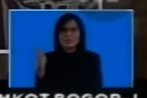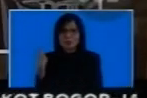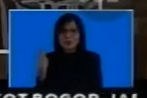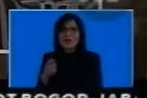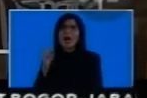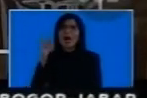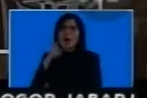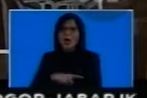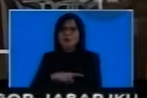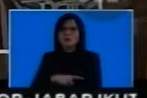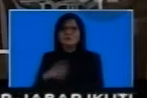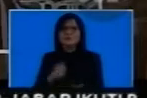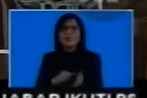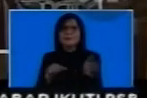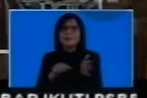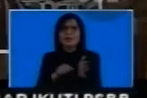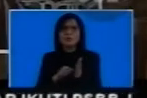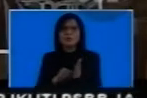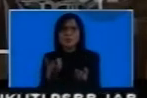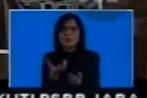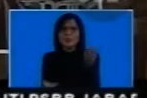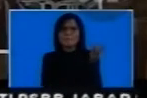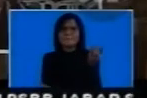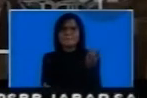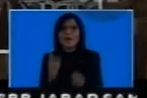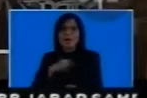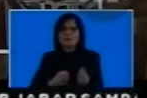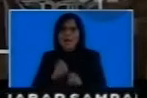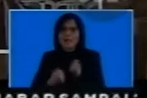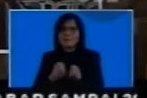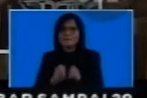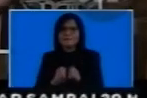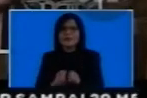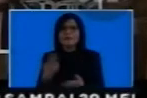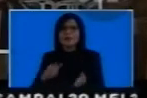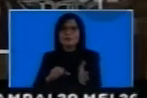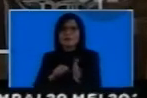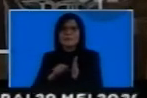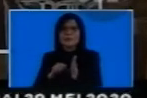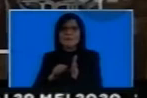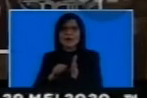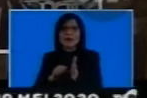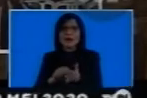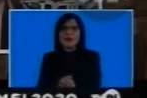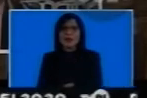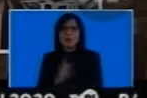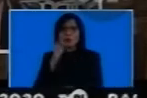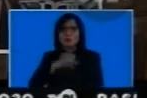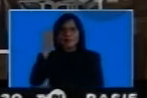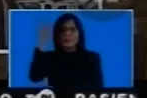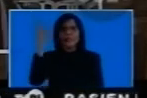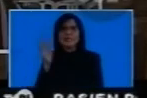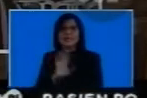Ya, kita harus bahu-berbahu lah untuk menyadari bahwa tidak semua daerah sama, ada begitu banyak keberagaman, begitu